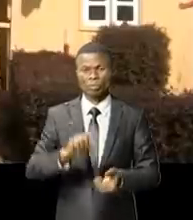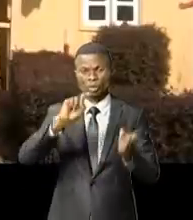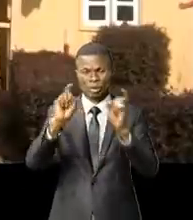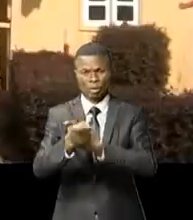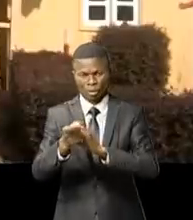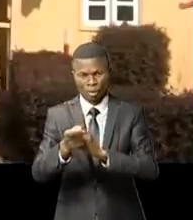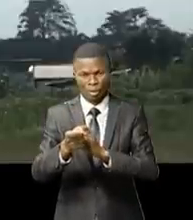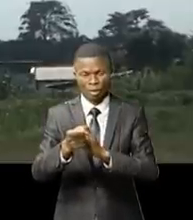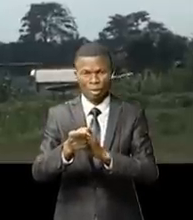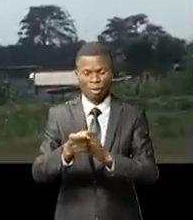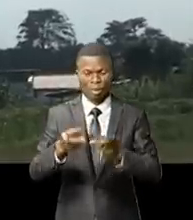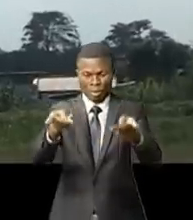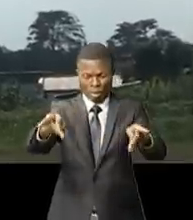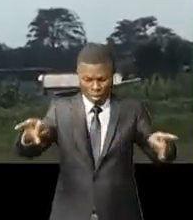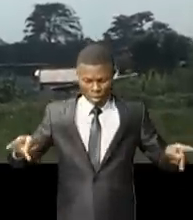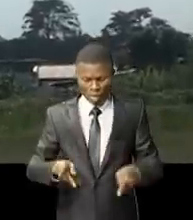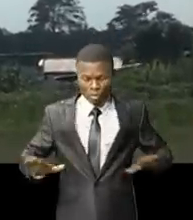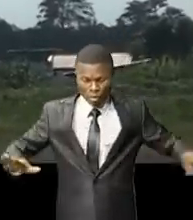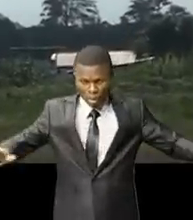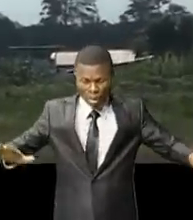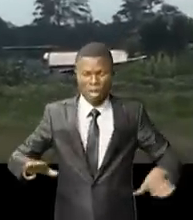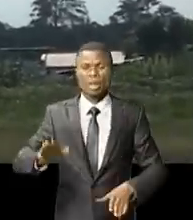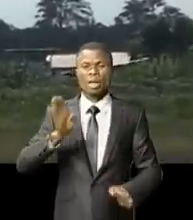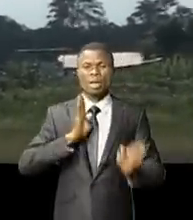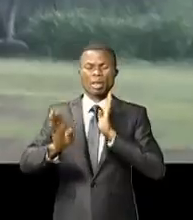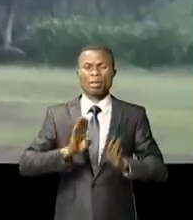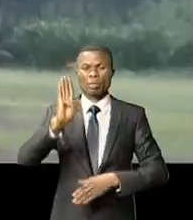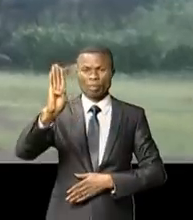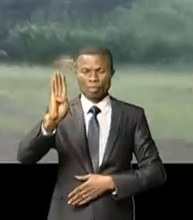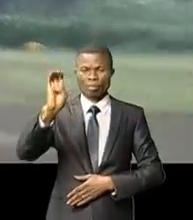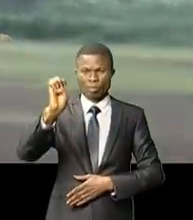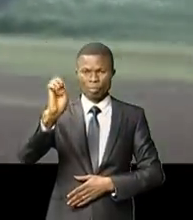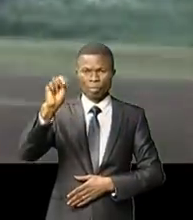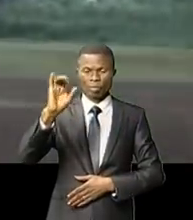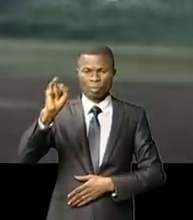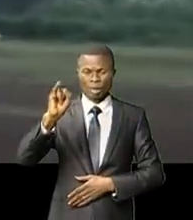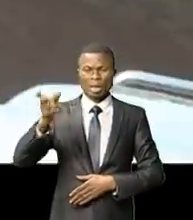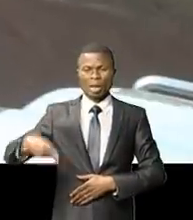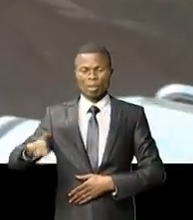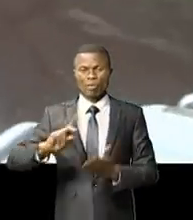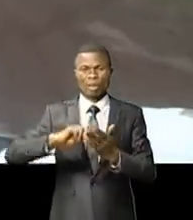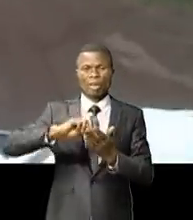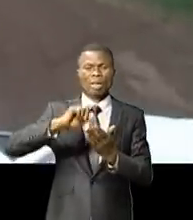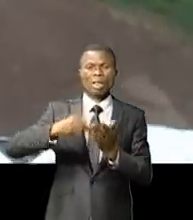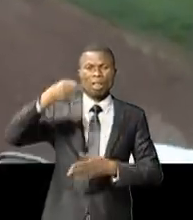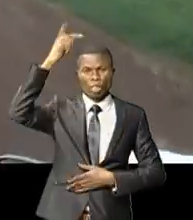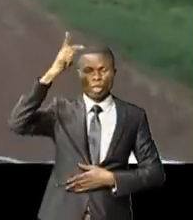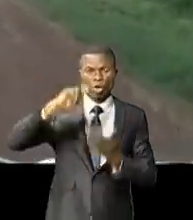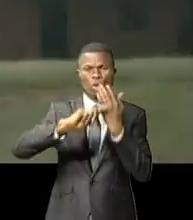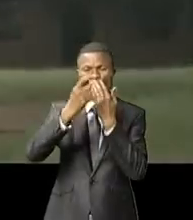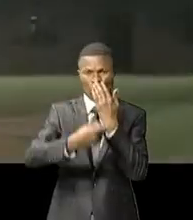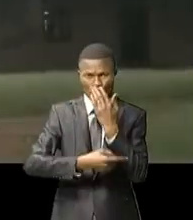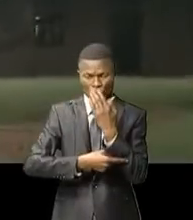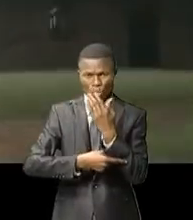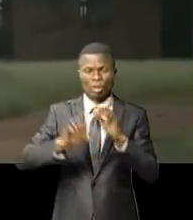modernisation de l'aéroport de Beni-Mavivi dans la province du Nord Kivu figure parmi les ouvrages à réaliser par